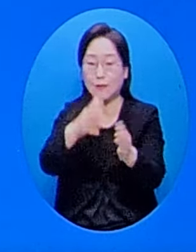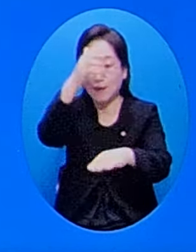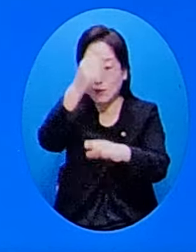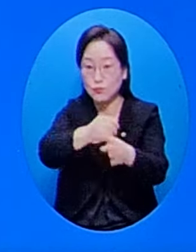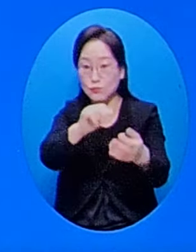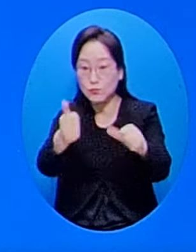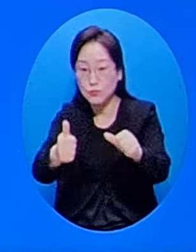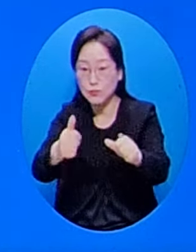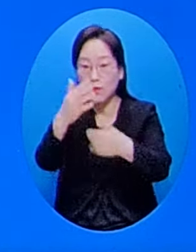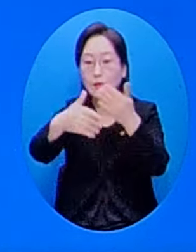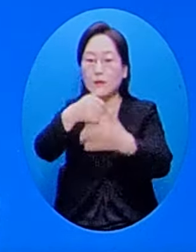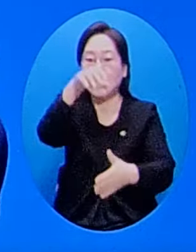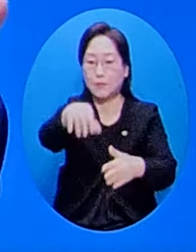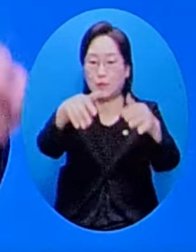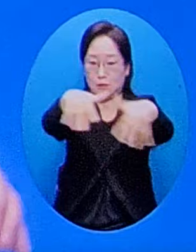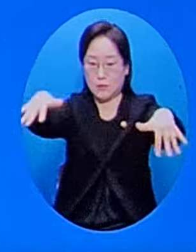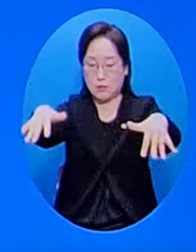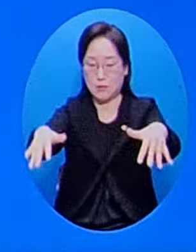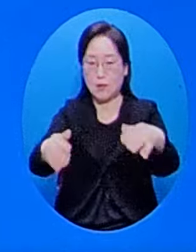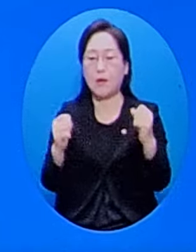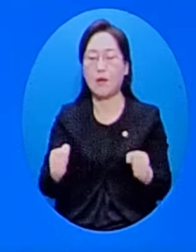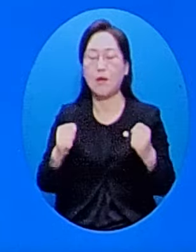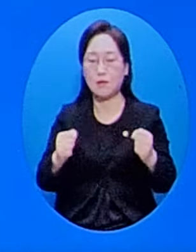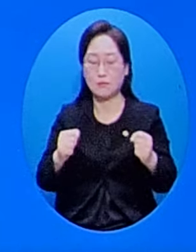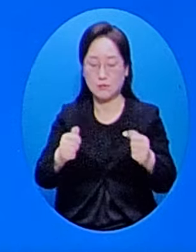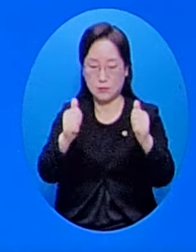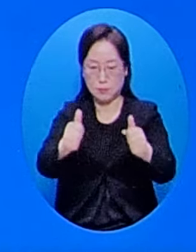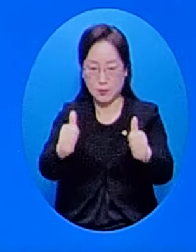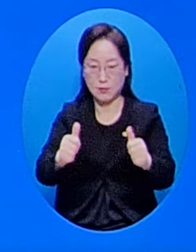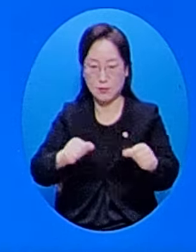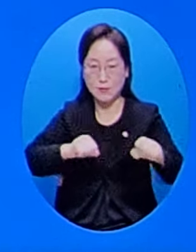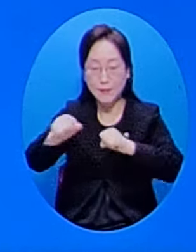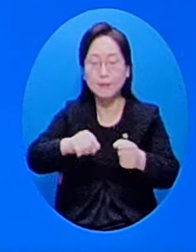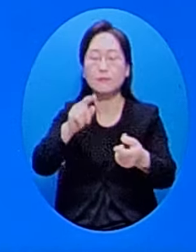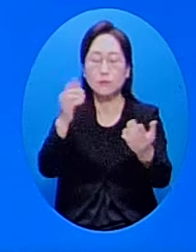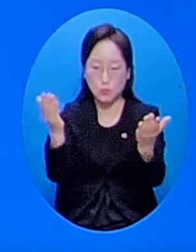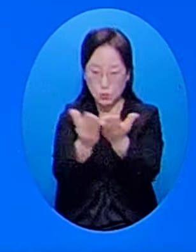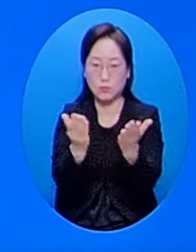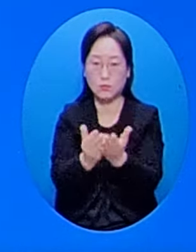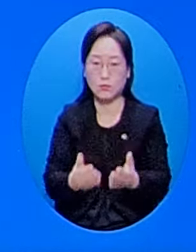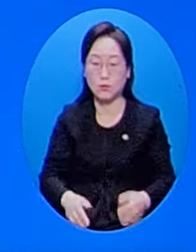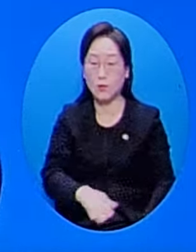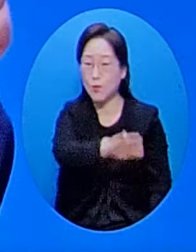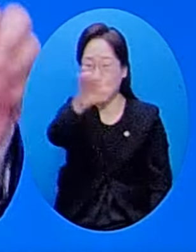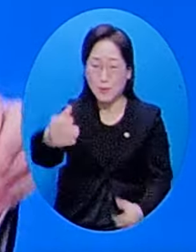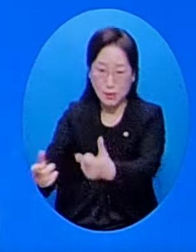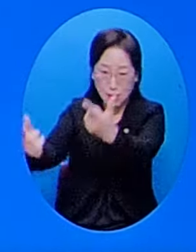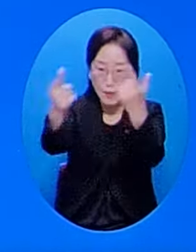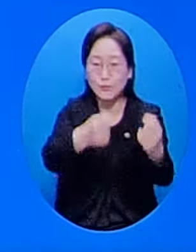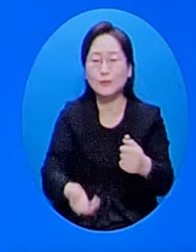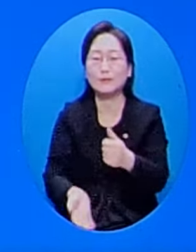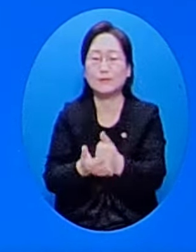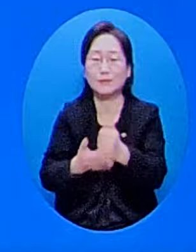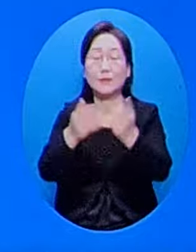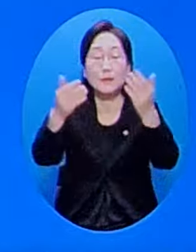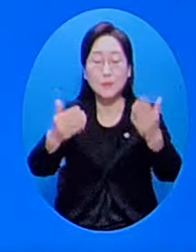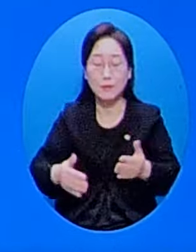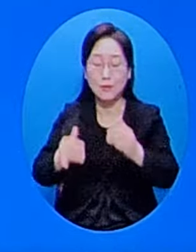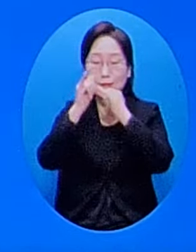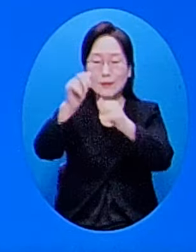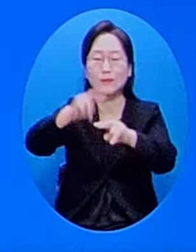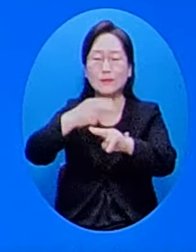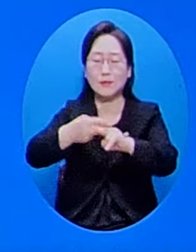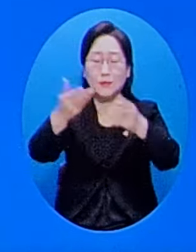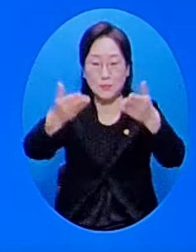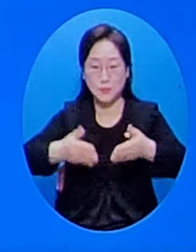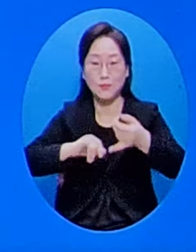하나님은 그 우리의 행위에 따라서 우리를 심판하시는 것입니다. 그때 여러분 한 사람도 빠짐없이 다 칭찬받고 상급받는